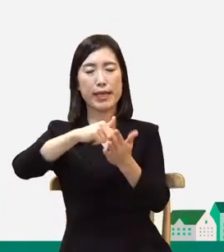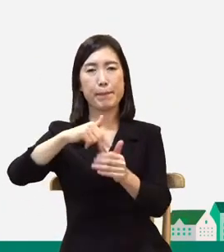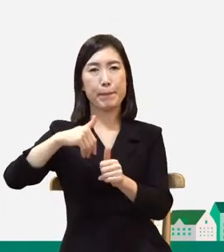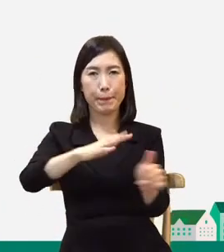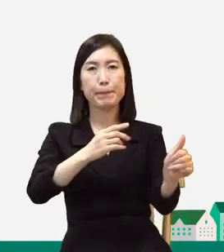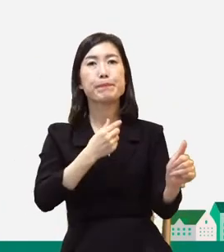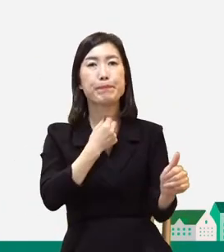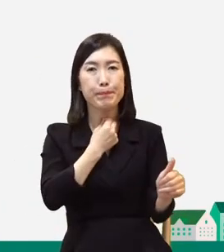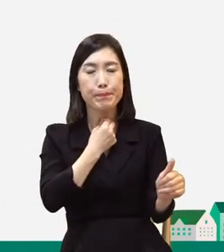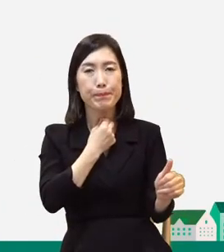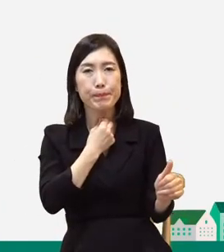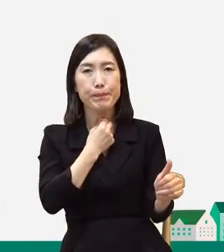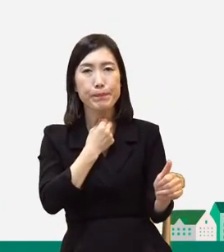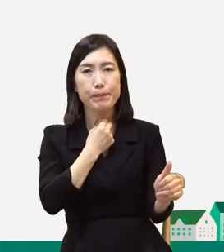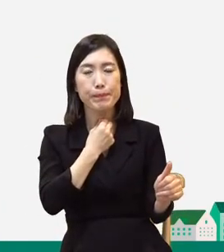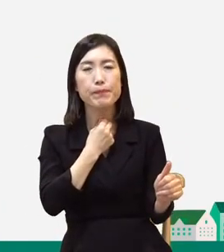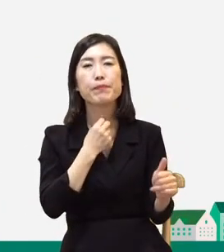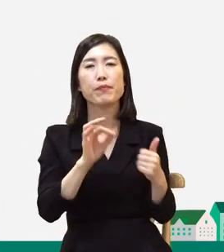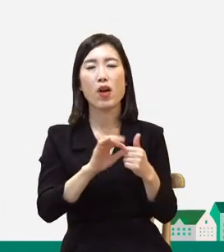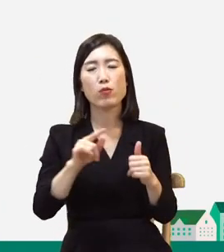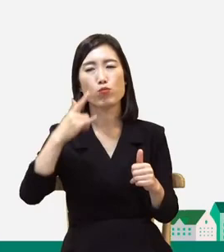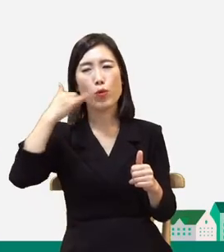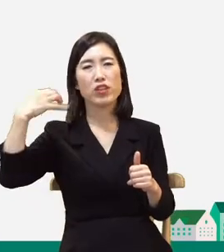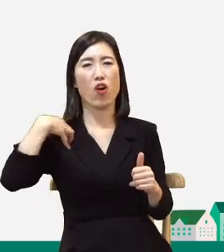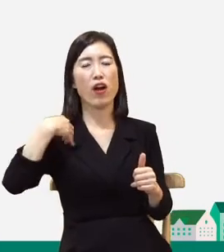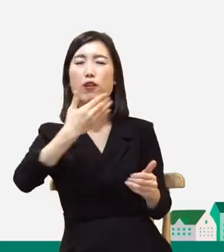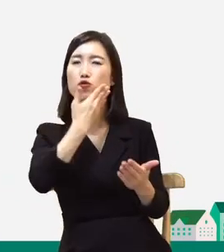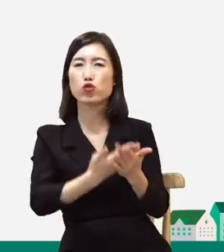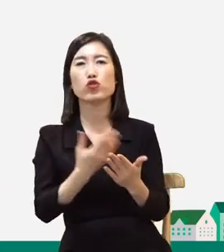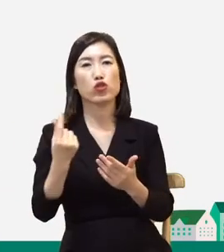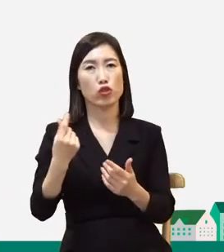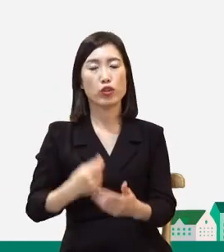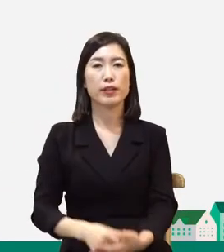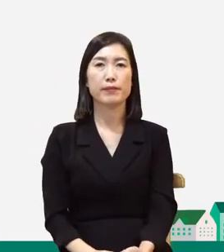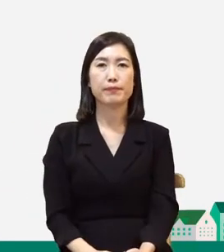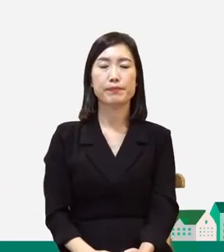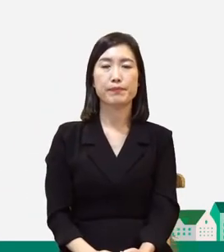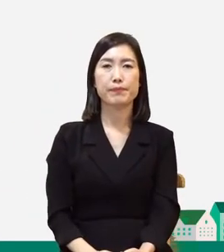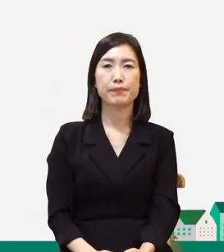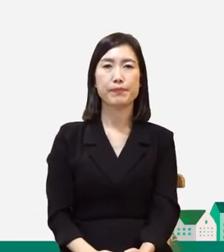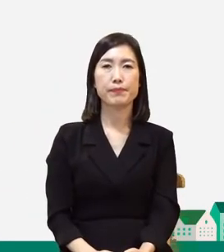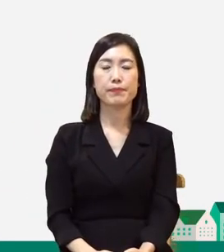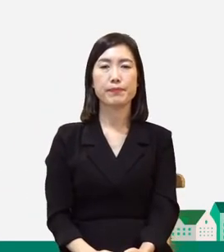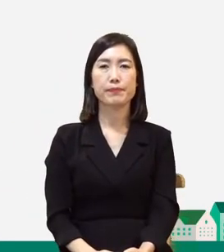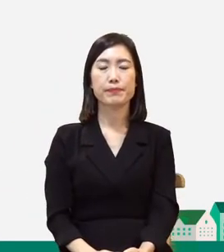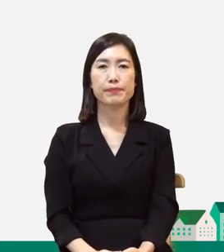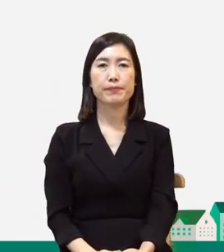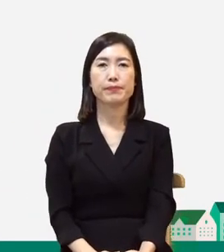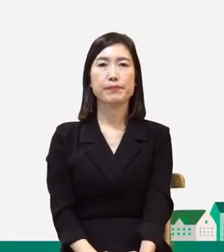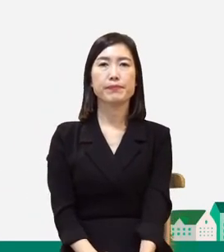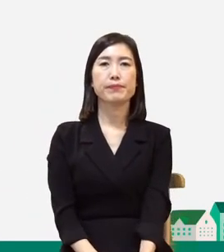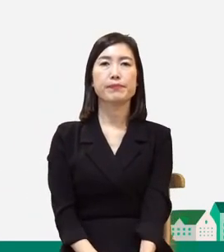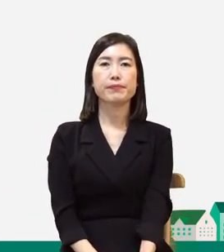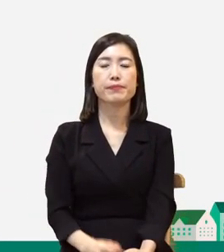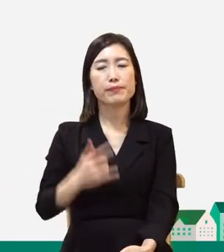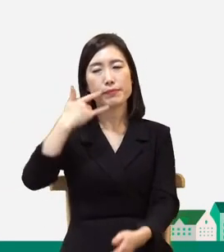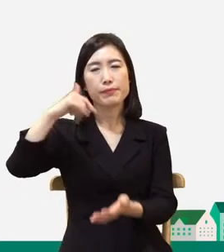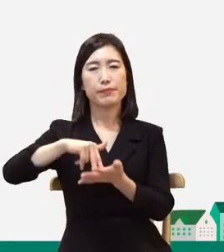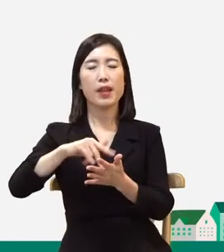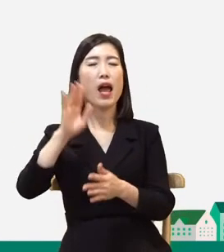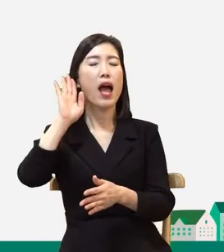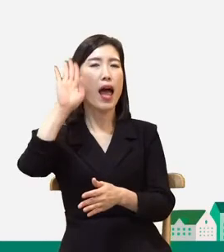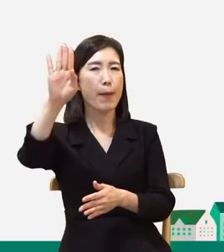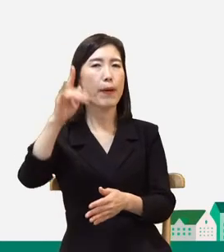부모님들이 자녀를 양육해 주시는 것이 굉장히 이제 중요하다고 생각이 들어요. 그래서 부모님들이 내가 없을 때